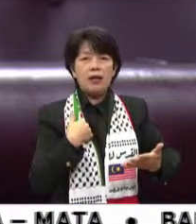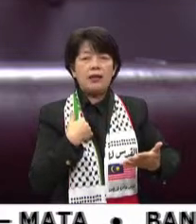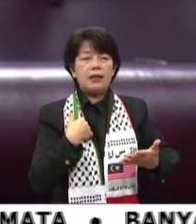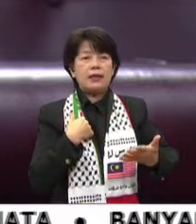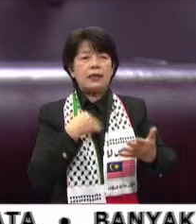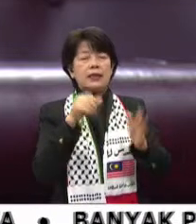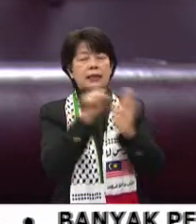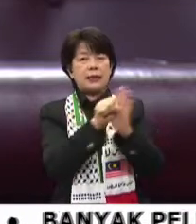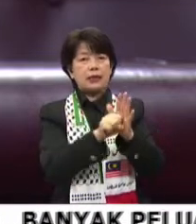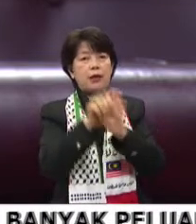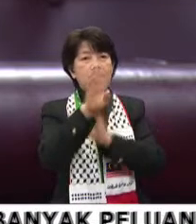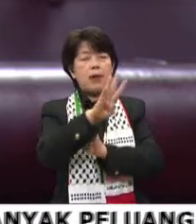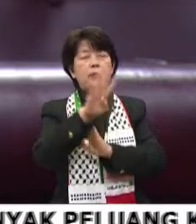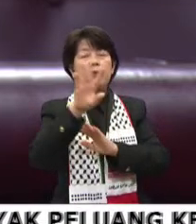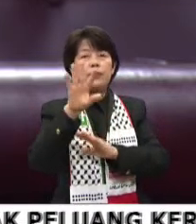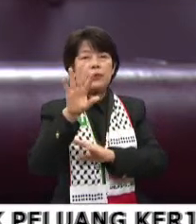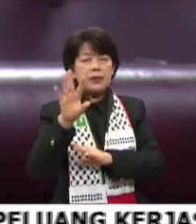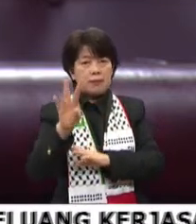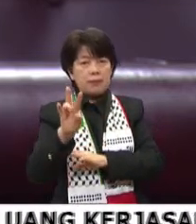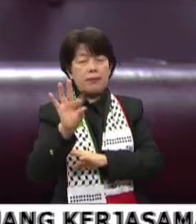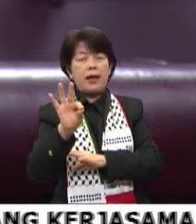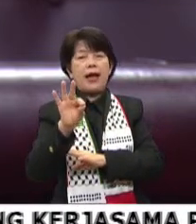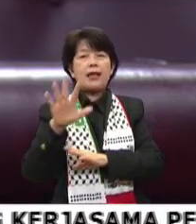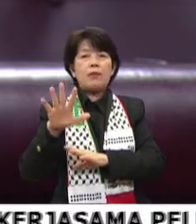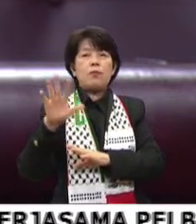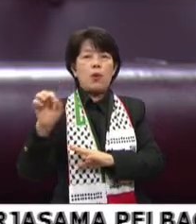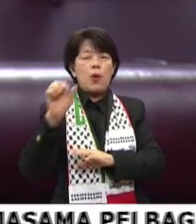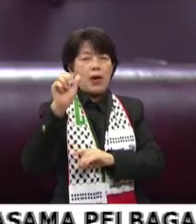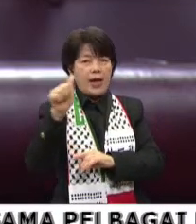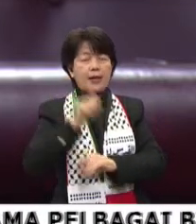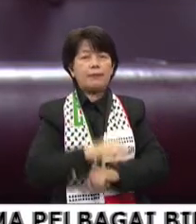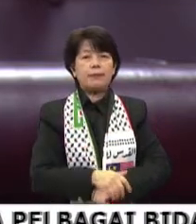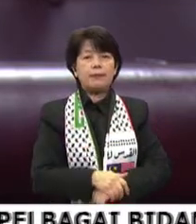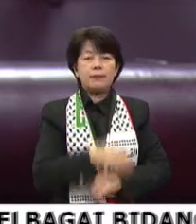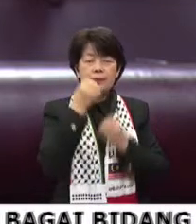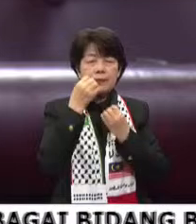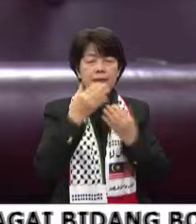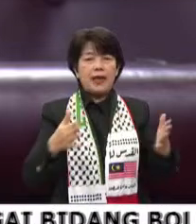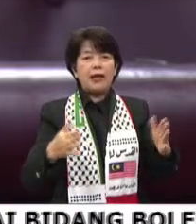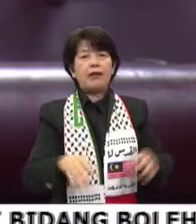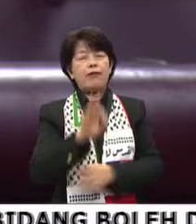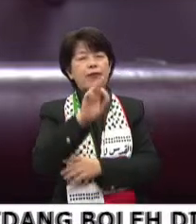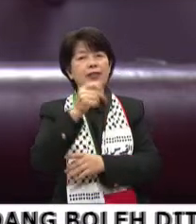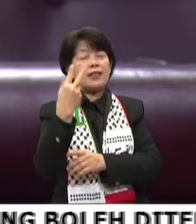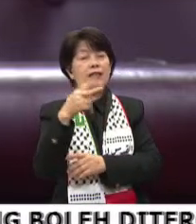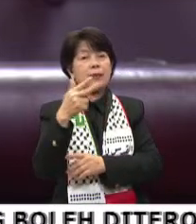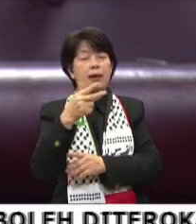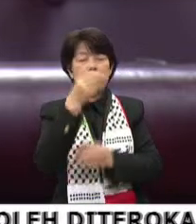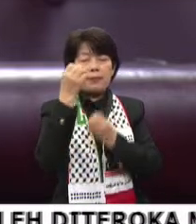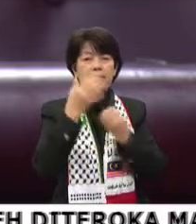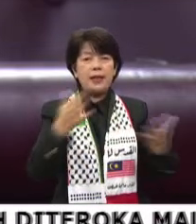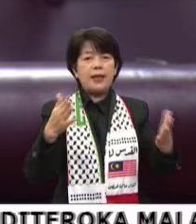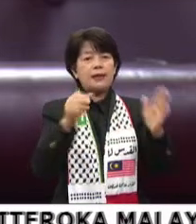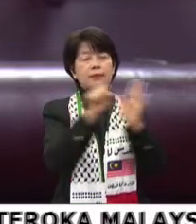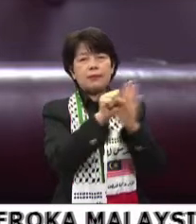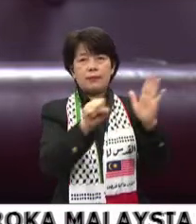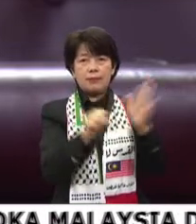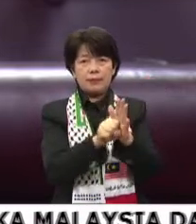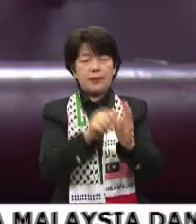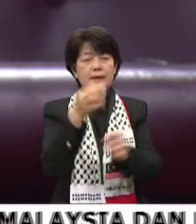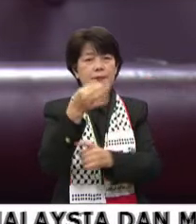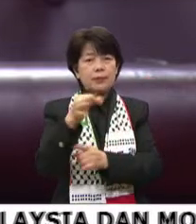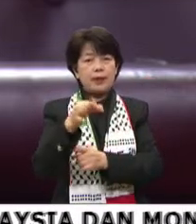seksyen 4950 atau 50A pasal 13 bertujuan untuk meminda subsekyen